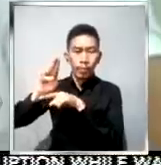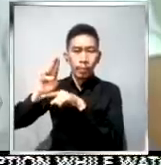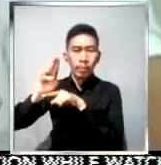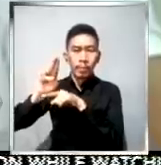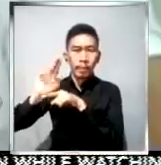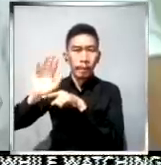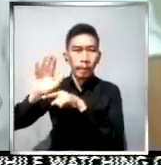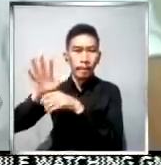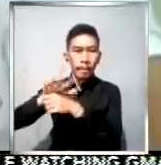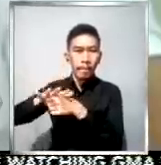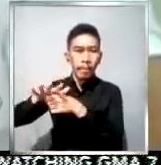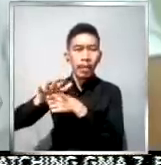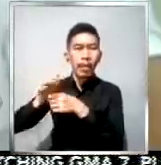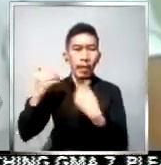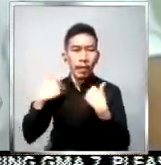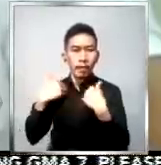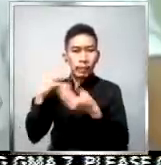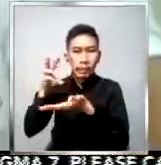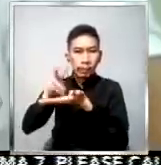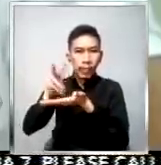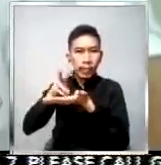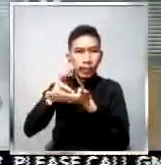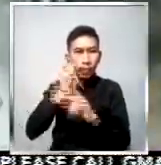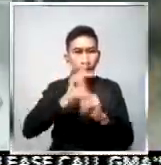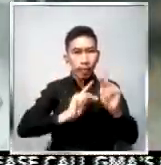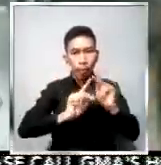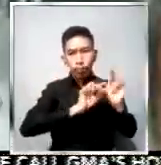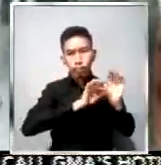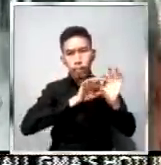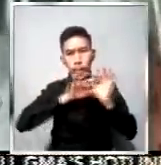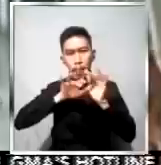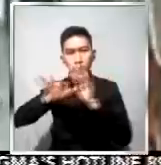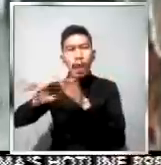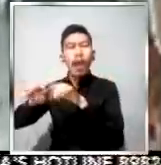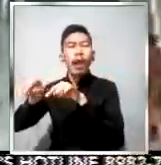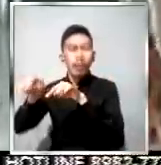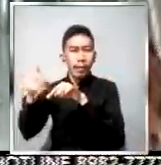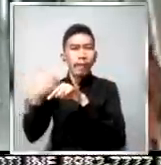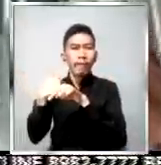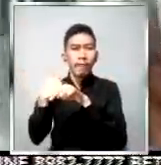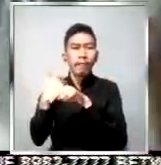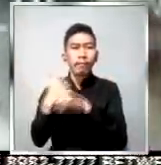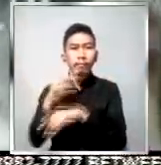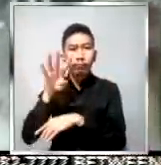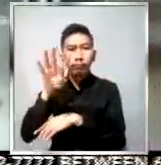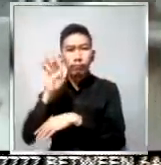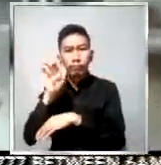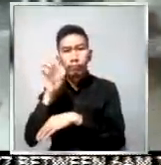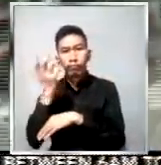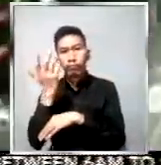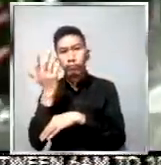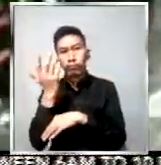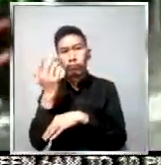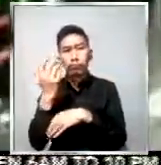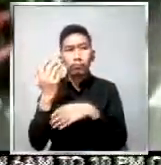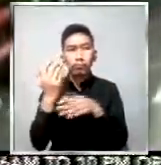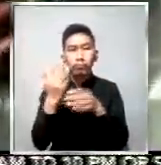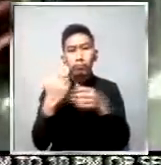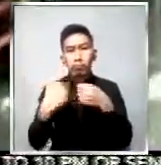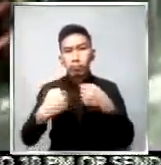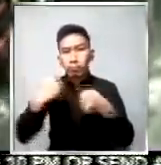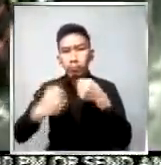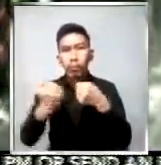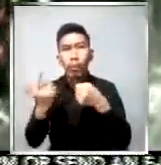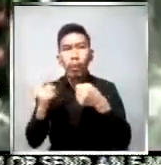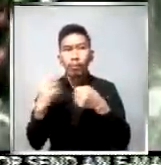evacuation na pasamantra doon dinadala. Nasa 400 sasakyan na rin ang stranded dito sa Batangas Port. Karamihan,